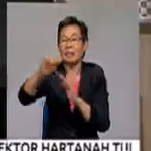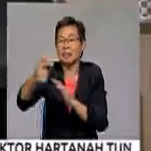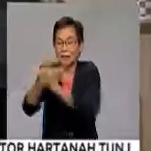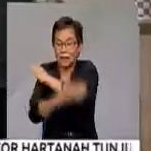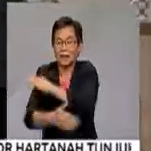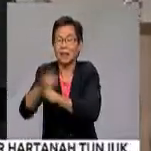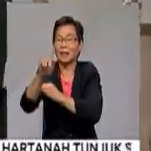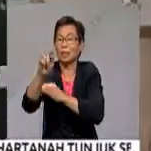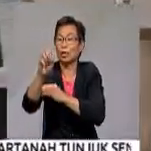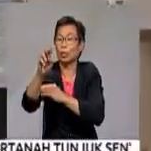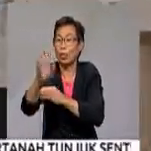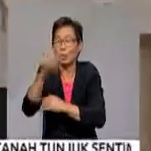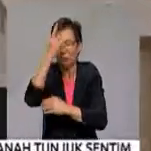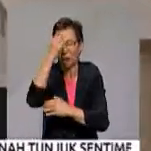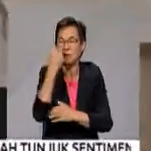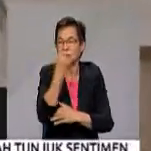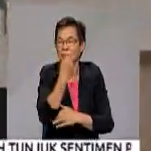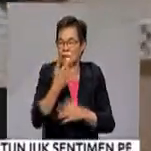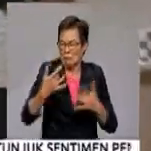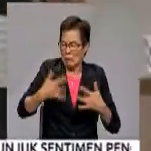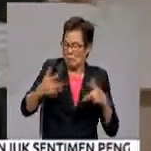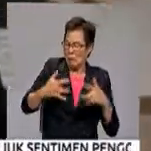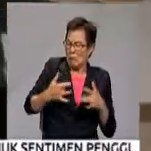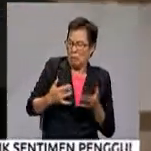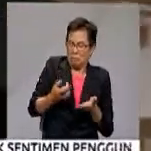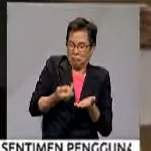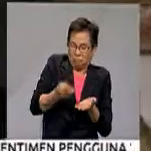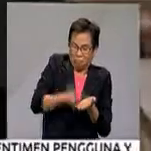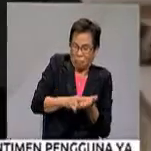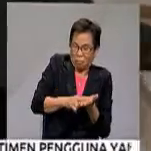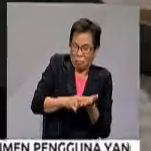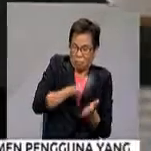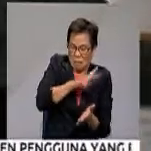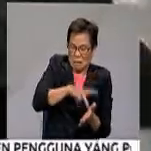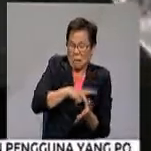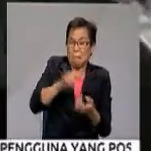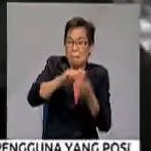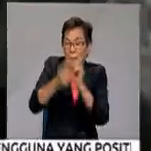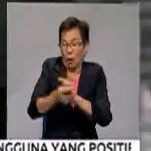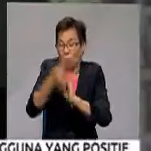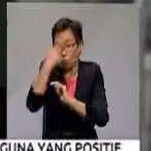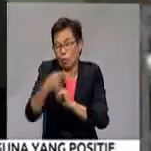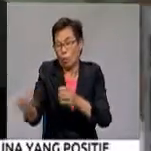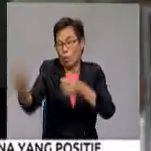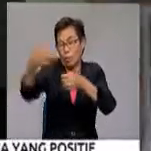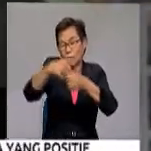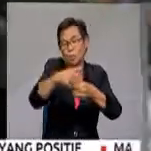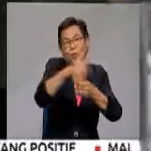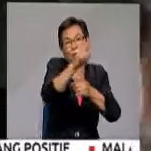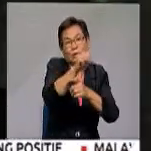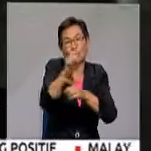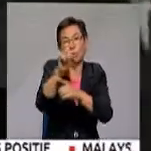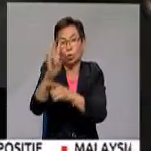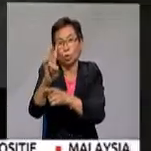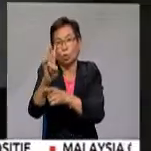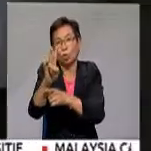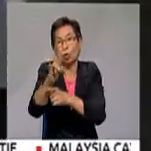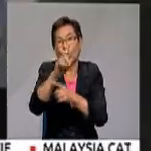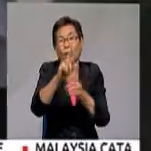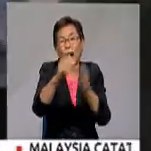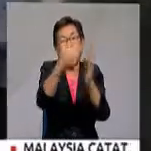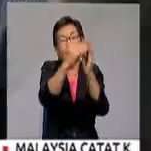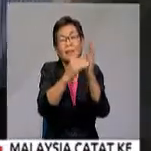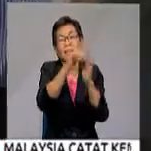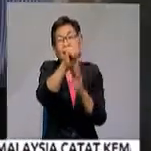Najib menafikan tanda tangan itu adalah miliknya. Pindaan itu adalah untuk memasukkan artikel 117 yang memberi